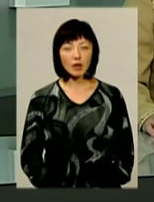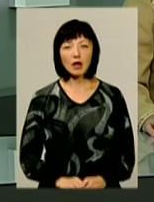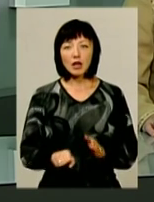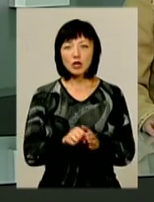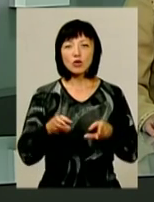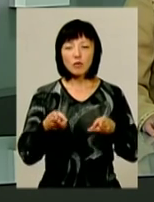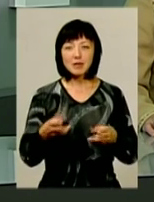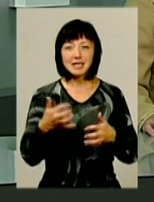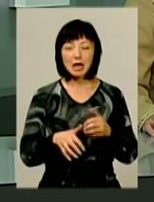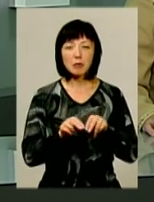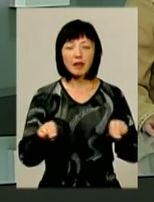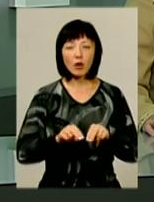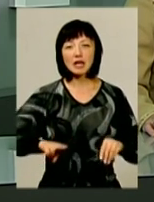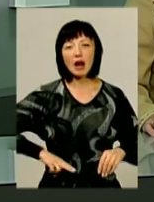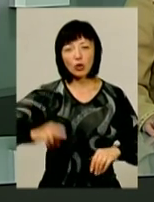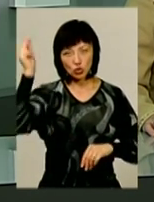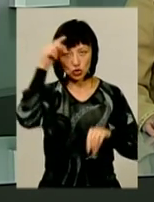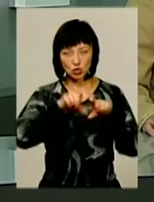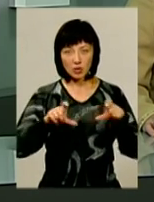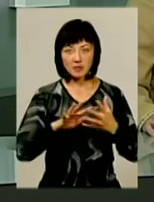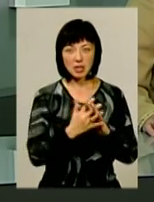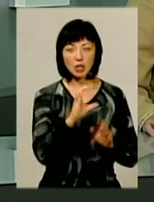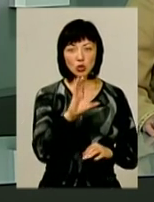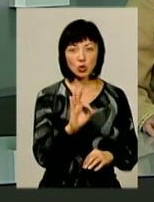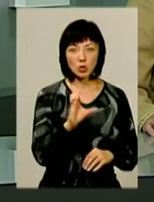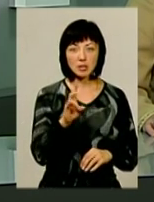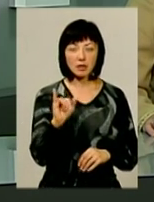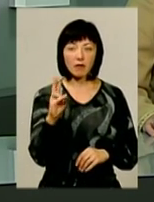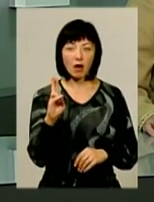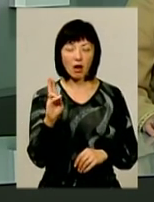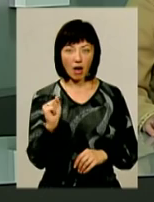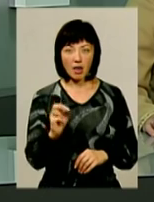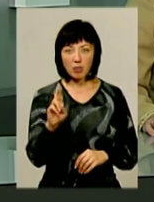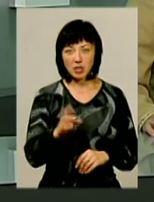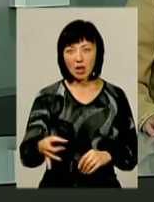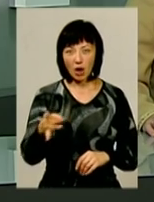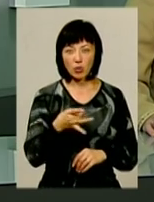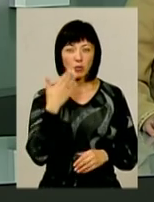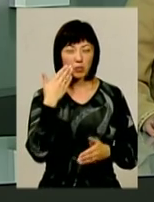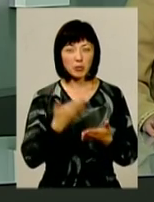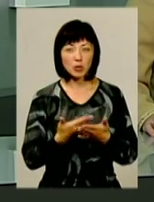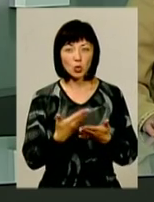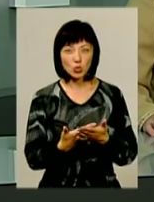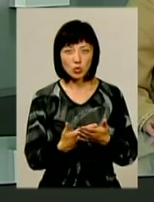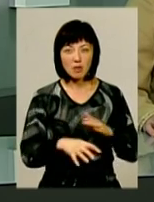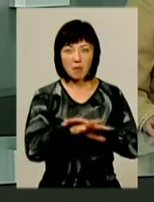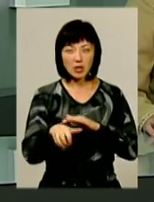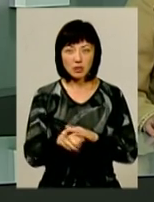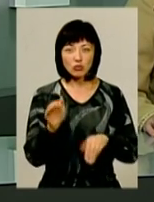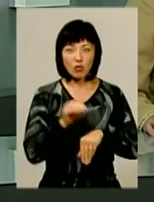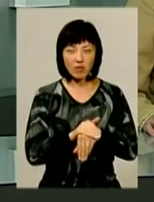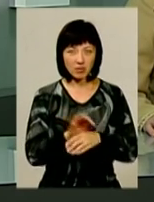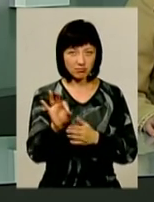Зловмисник серед педагогів, директора школи в селі Соснівка Ярмолинецького району підозрюють у мародерстві. Селяни запевняють, що зловили